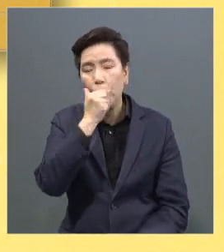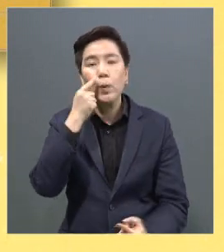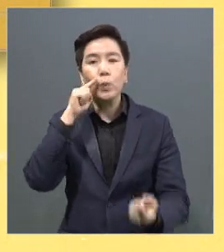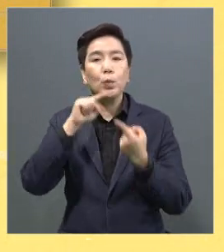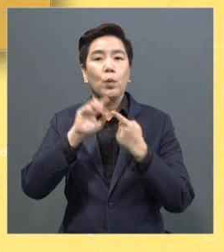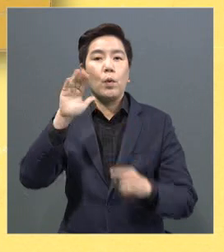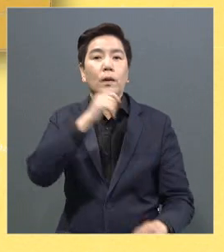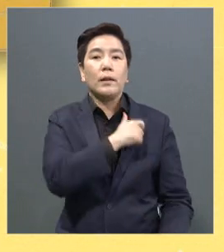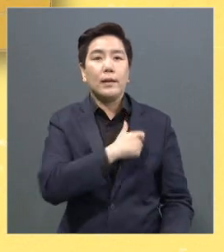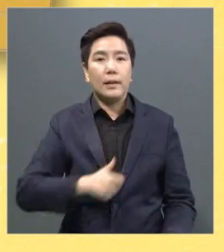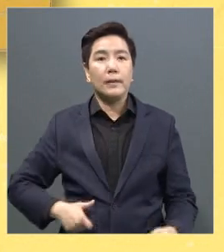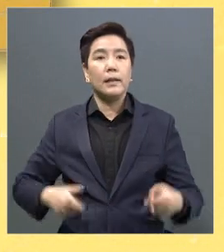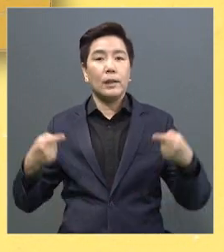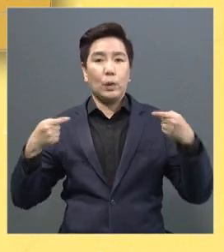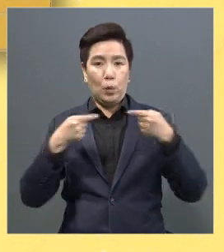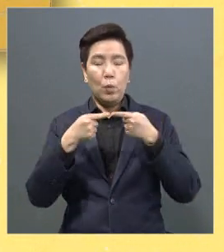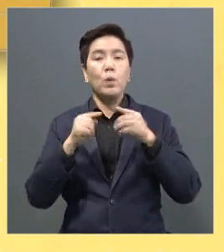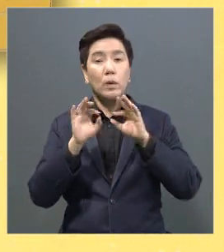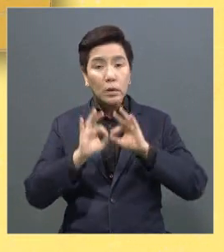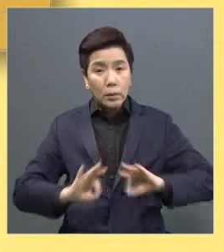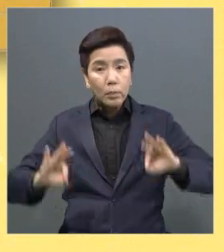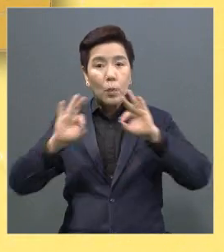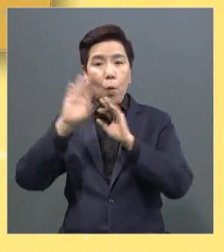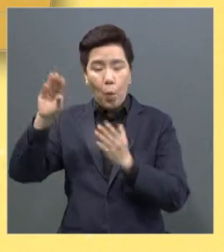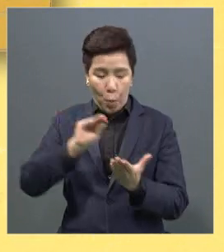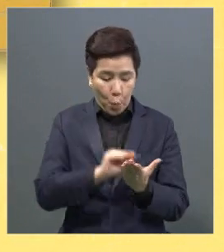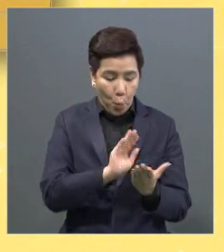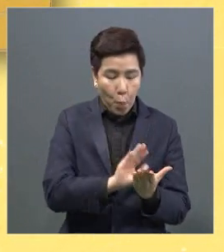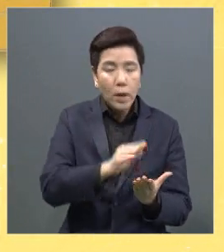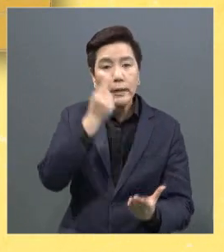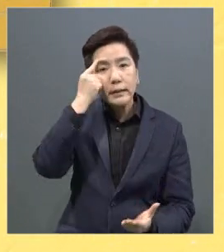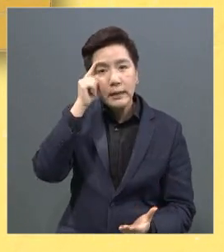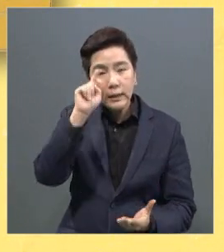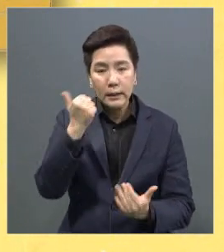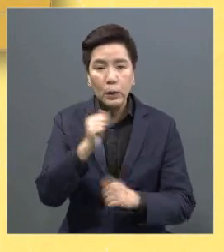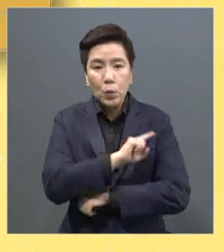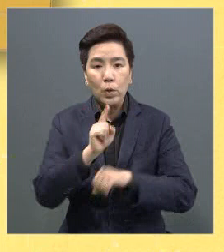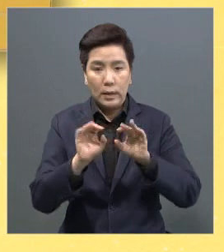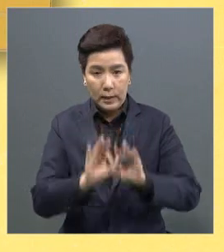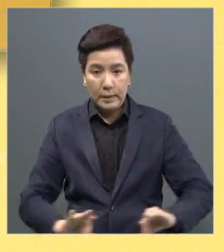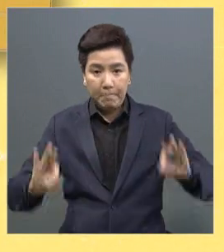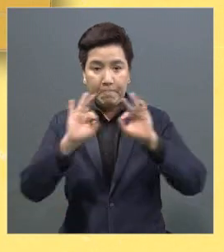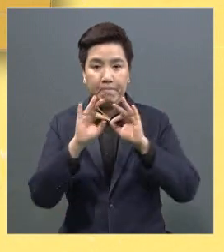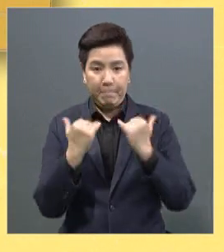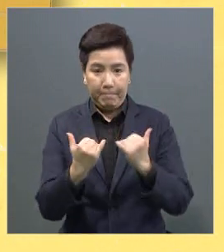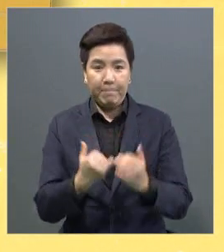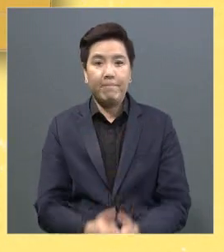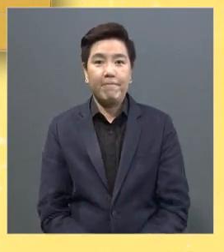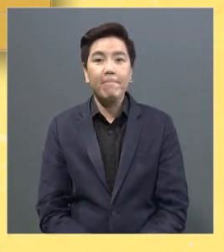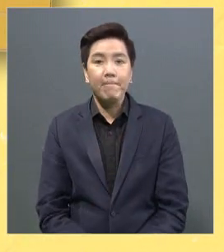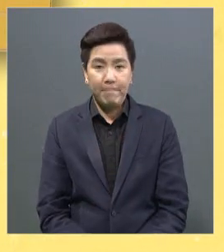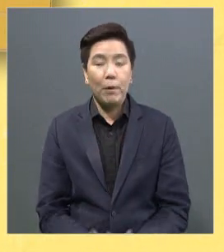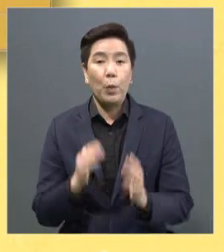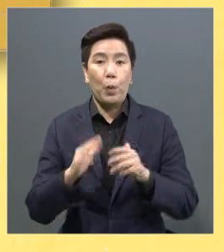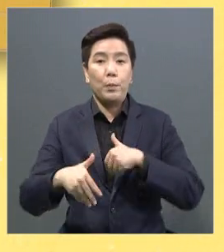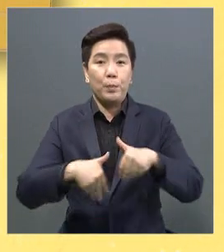พระเกียรติและมีคุณค่าเหมาะสำหรับเก็บไว้เป็นที่ระลึกนื่องในโอกาสอันเป็นมหามงคลนี้ค่ะทั้งนี้นะคะ